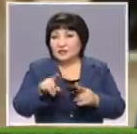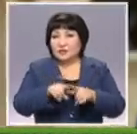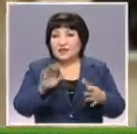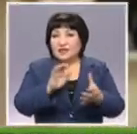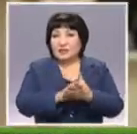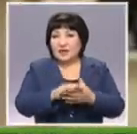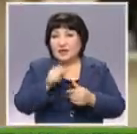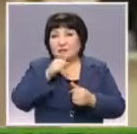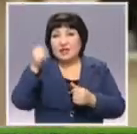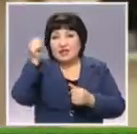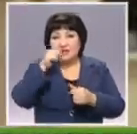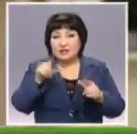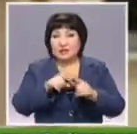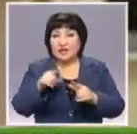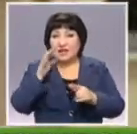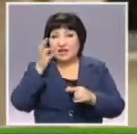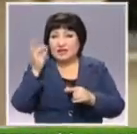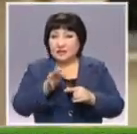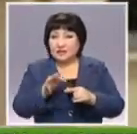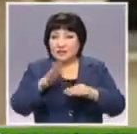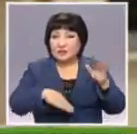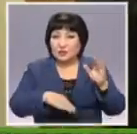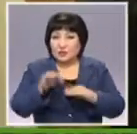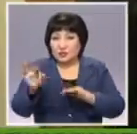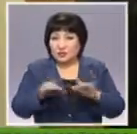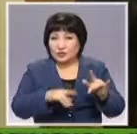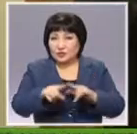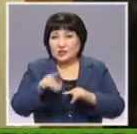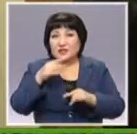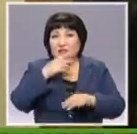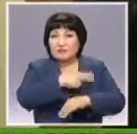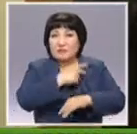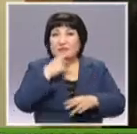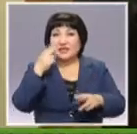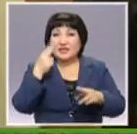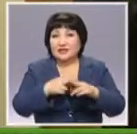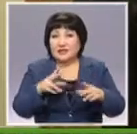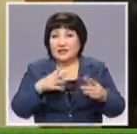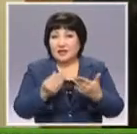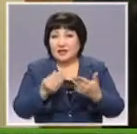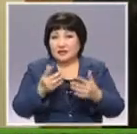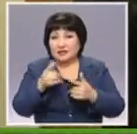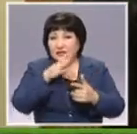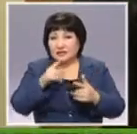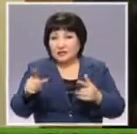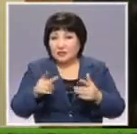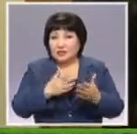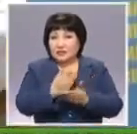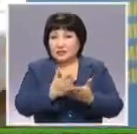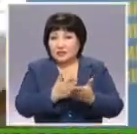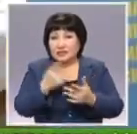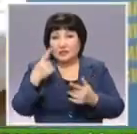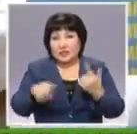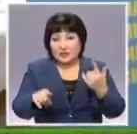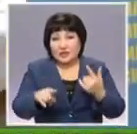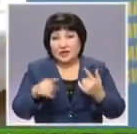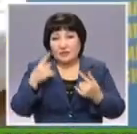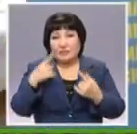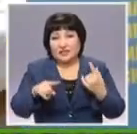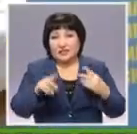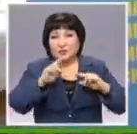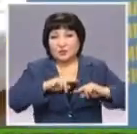сонда тәжірибеден өткен. Оның айтуынша, елдегі мейірбикелер қазіргі кезде өз қызметіне тыс жұмыстармен де айналысады. Қазір таңда тек